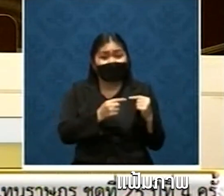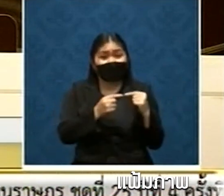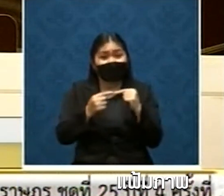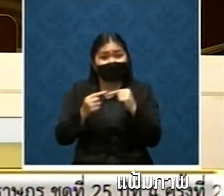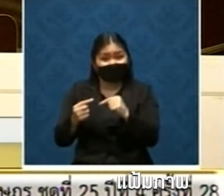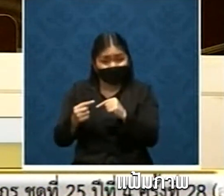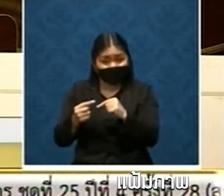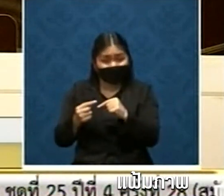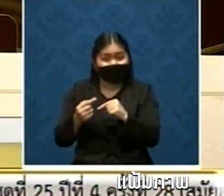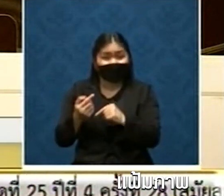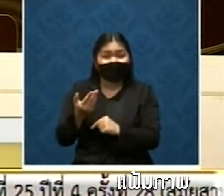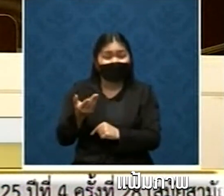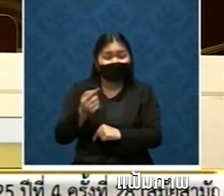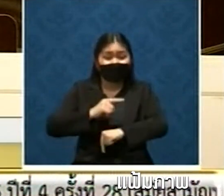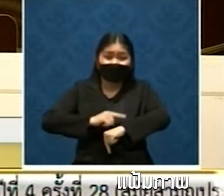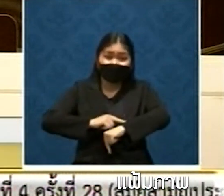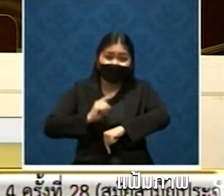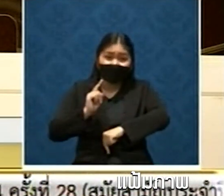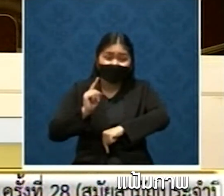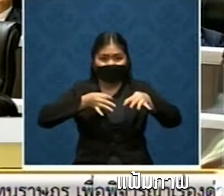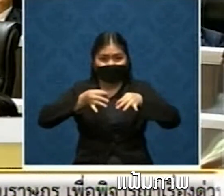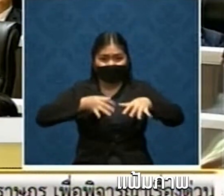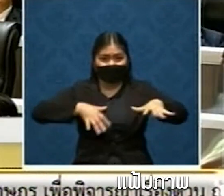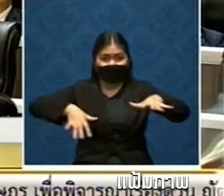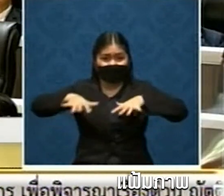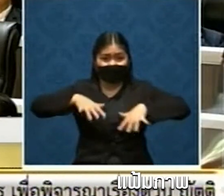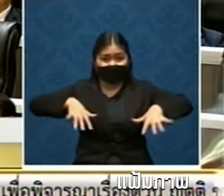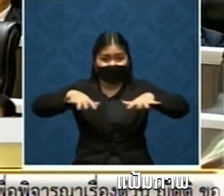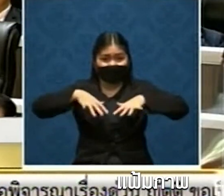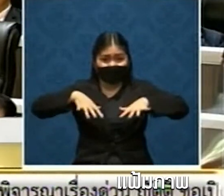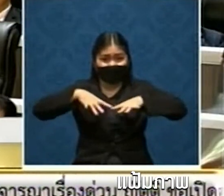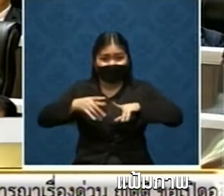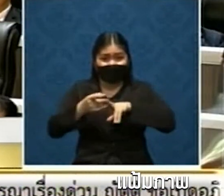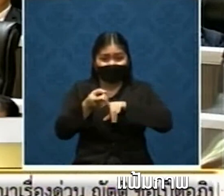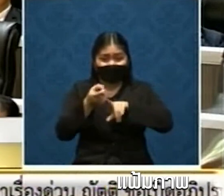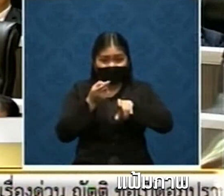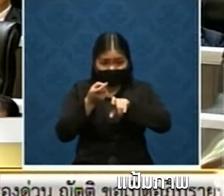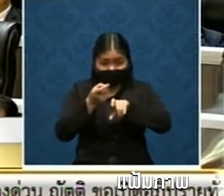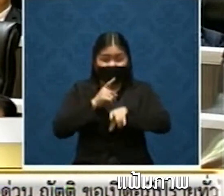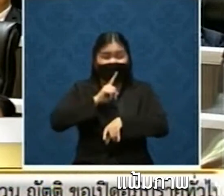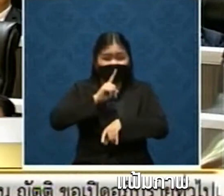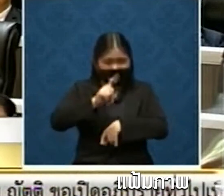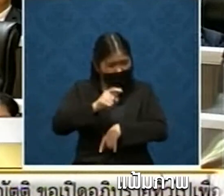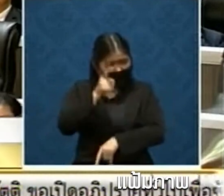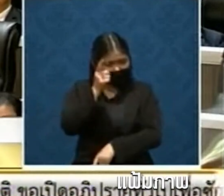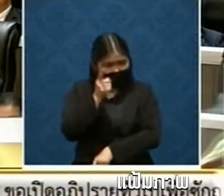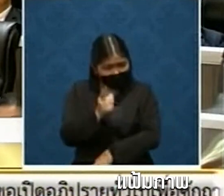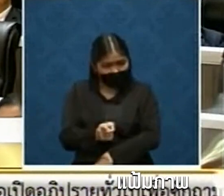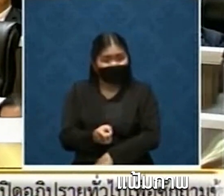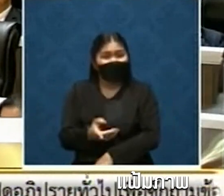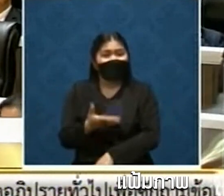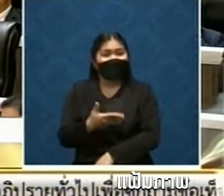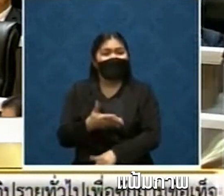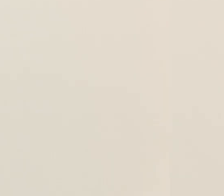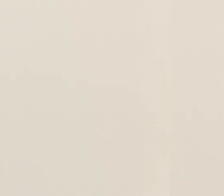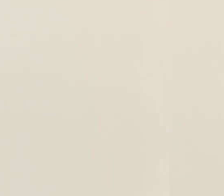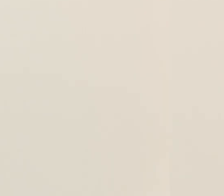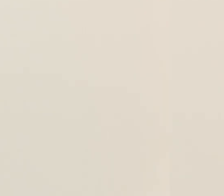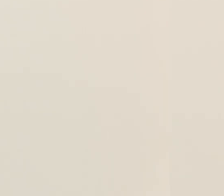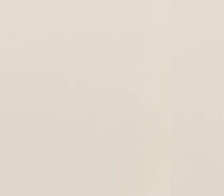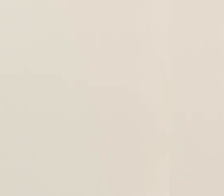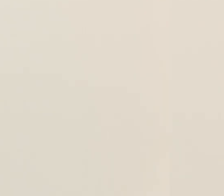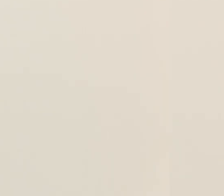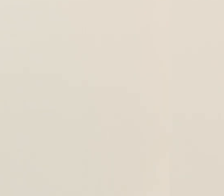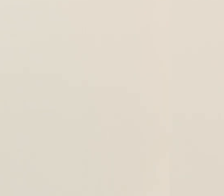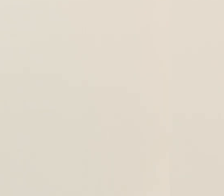การเมืองจะดีขึ้นนะคะแต่เป็นความเชื่อมั่นจริงๆค่ะแล้วก็จะนำไปสู่การพัฒนาประชาธิปไตยที่ตั้งมั่นได้ด้วยอะค่ะ